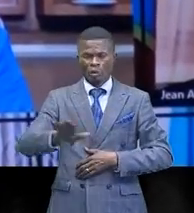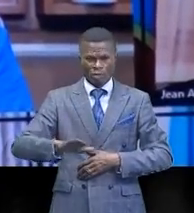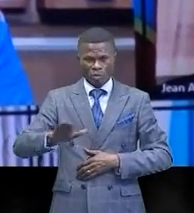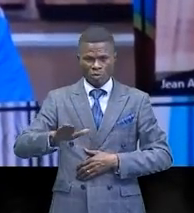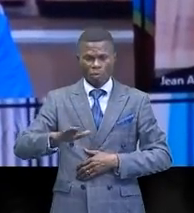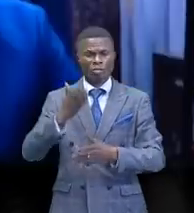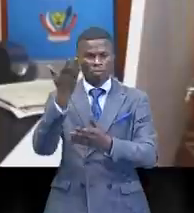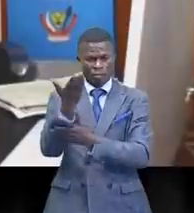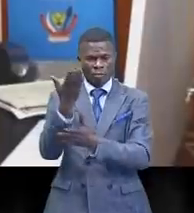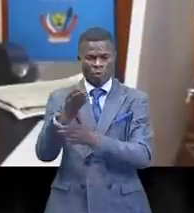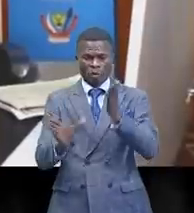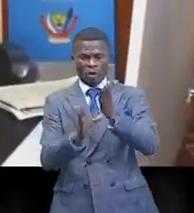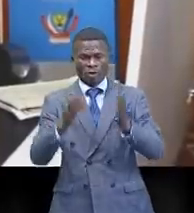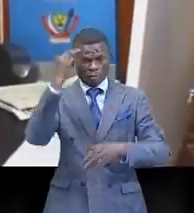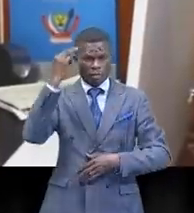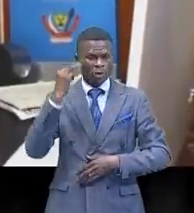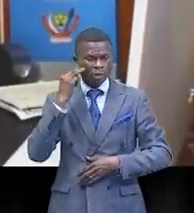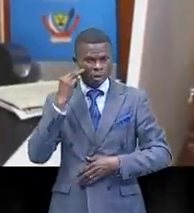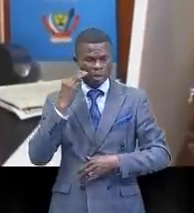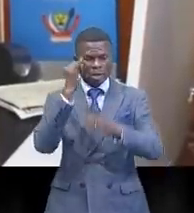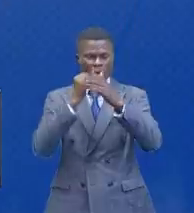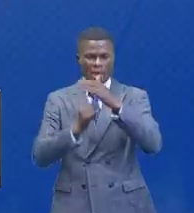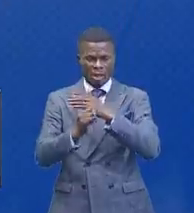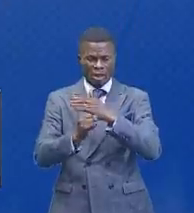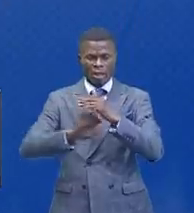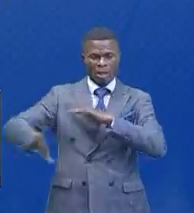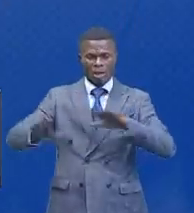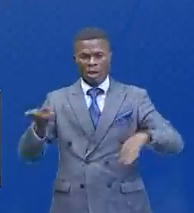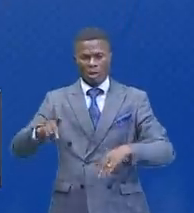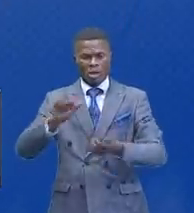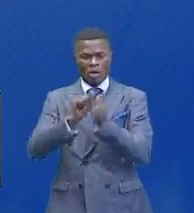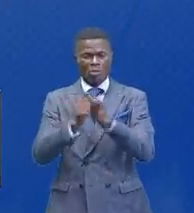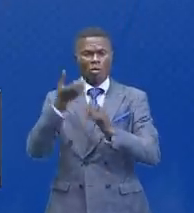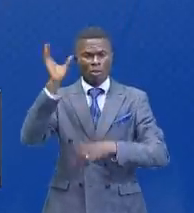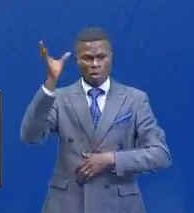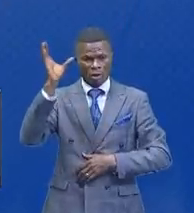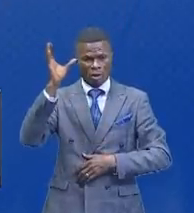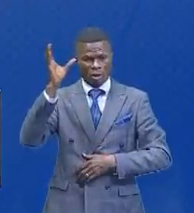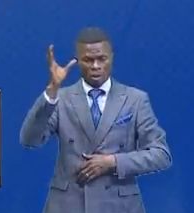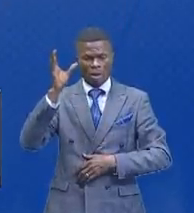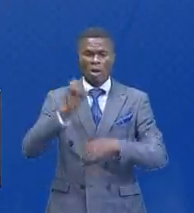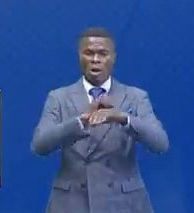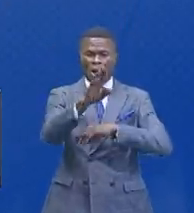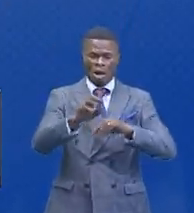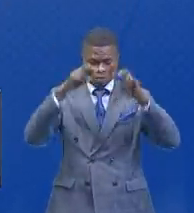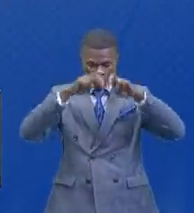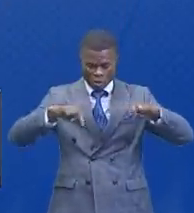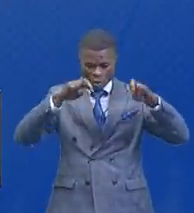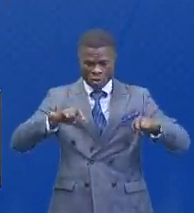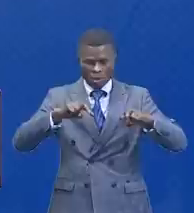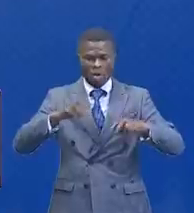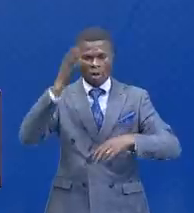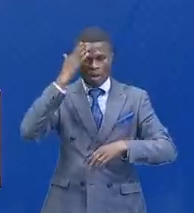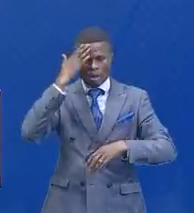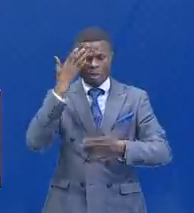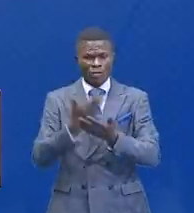a demandé au vice-premier ministre, ministre de l'Intérieur, décentralisation et affaires coutumières, de diligenter une enquête pour